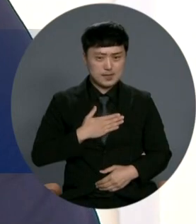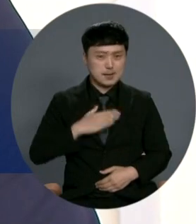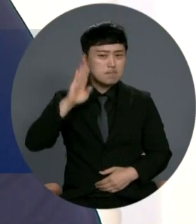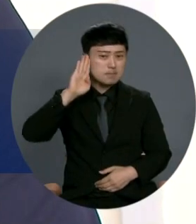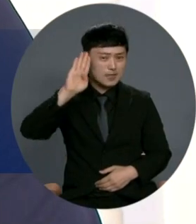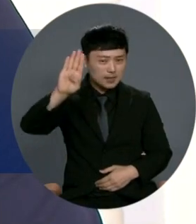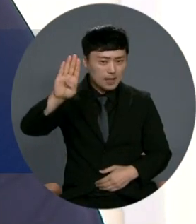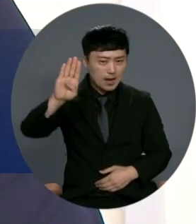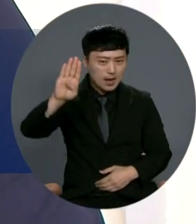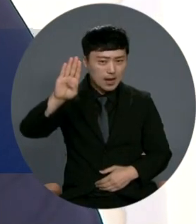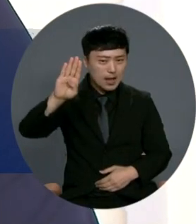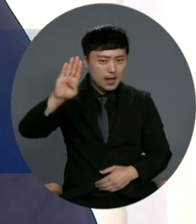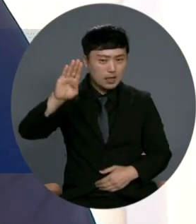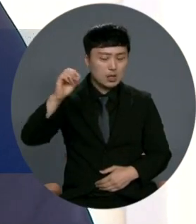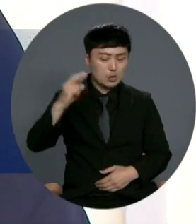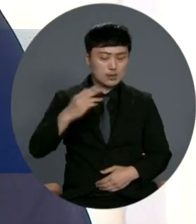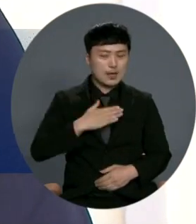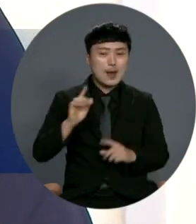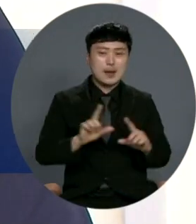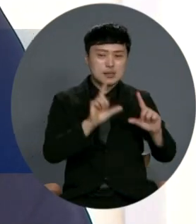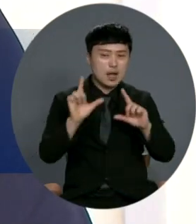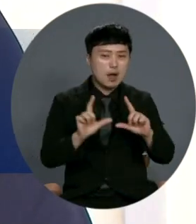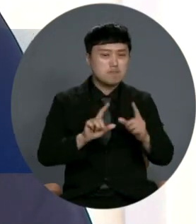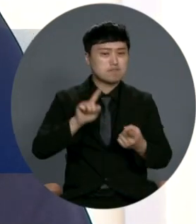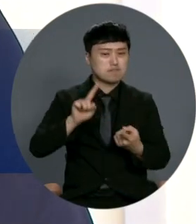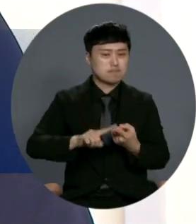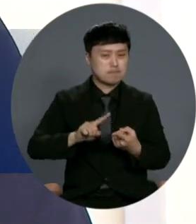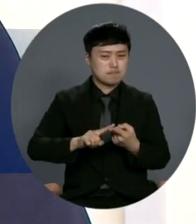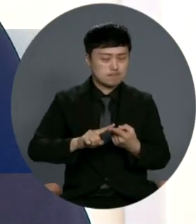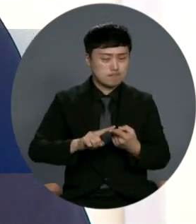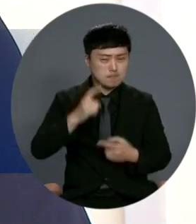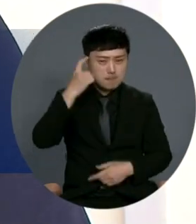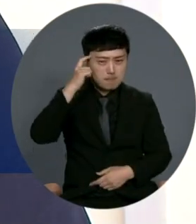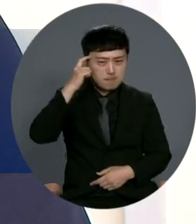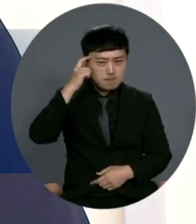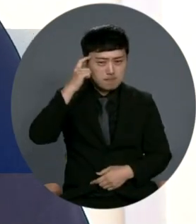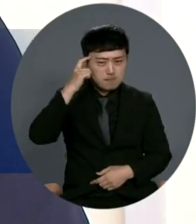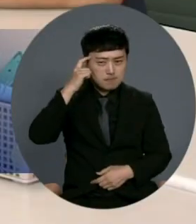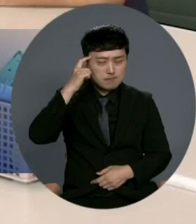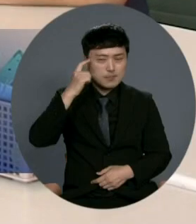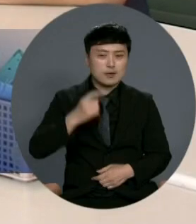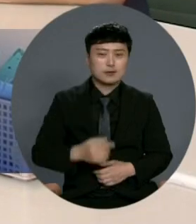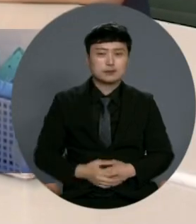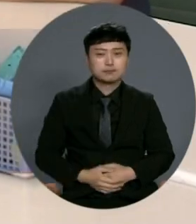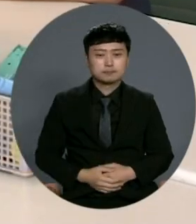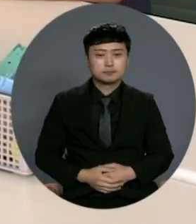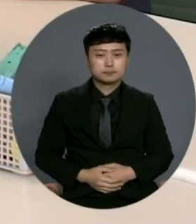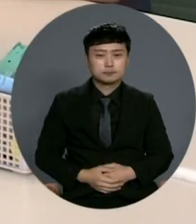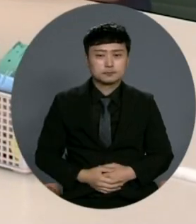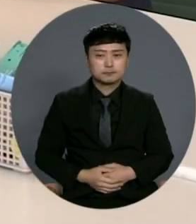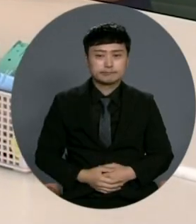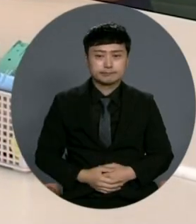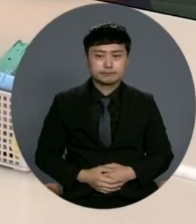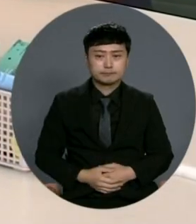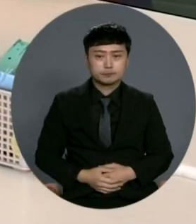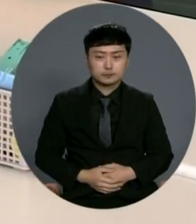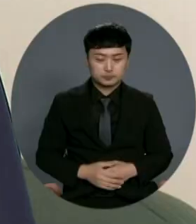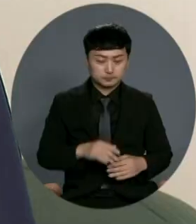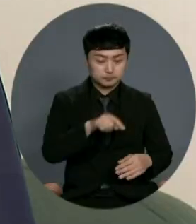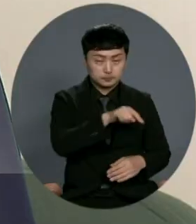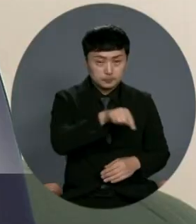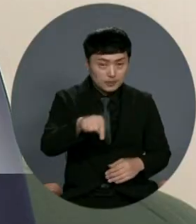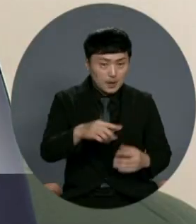나의 미래, 그다음에 나의 삶에 대해서 더 많은 것들을 고민하고 있더라, 이런 걸 느꼈습니다. 전격적인 이번 노조